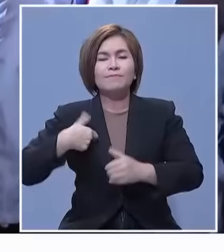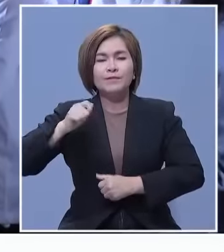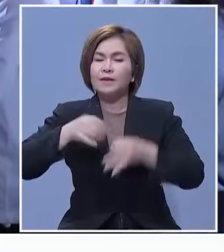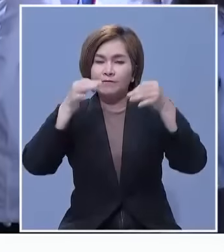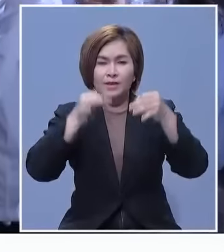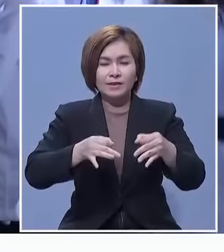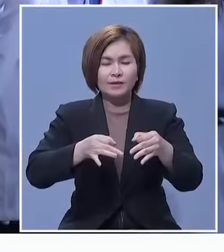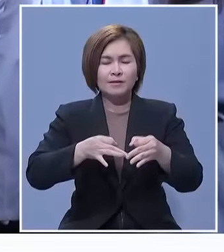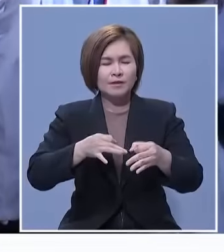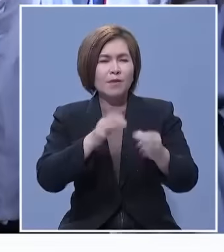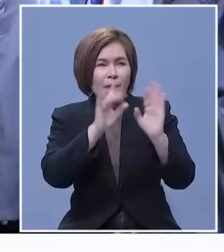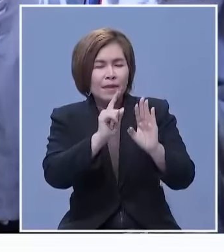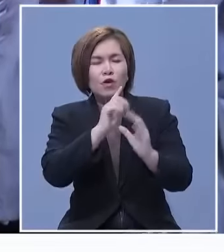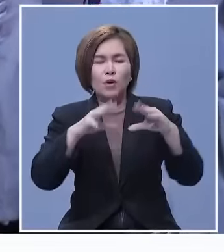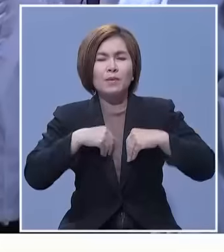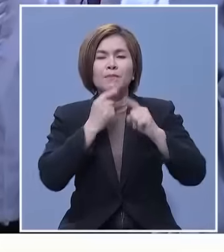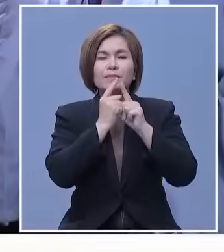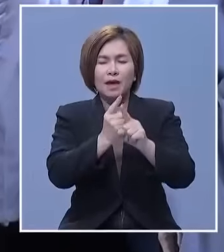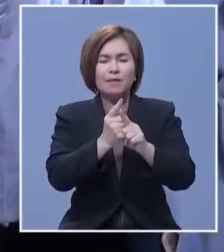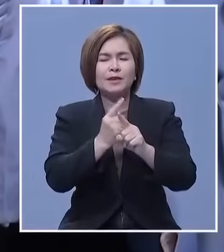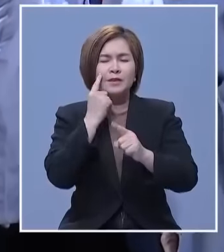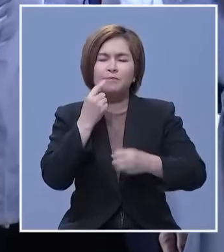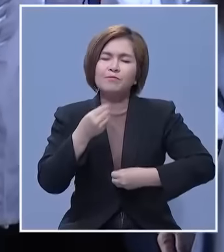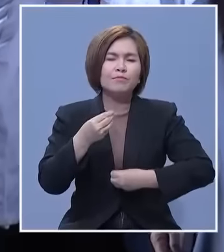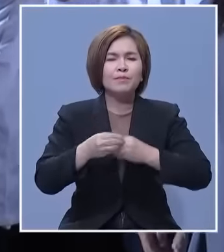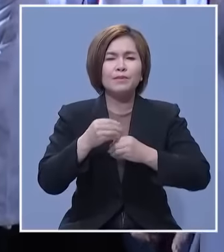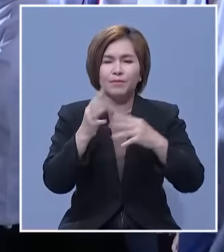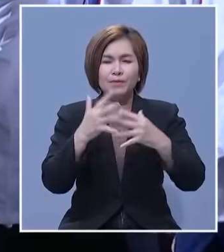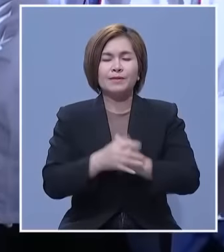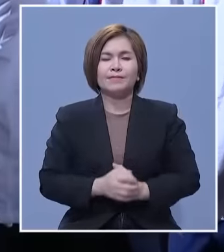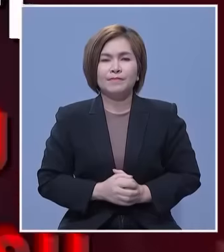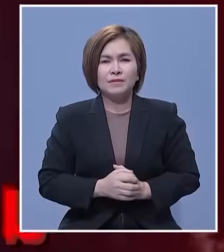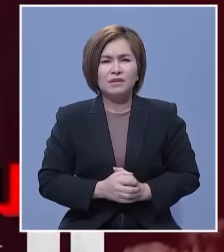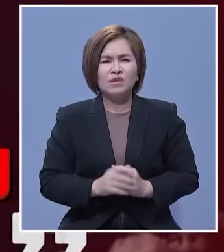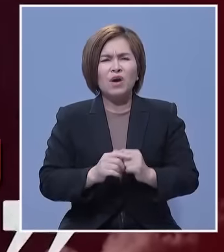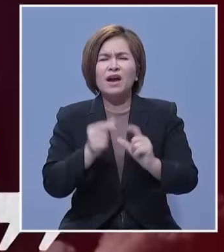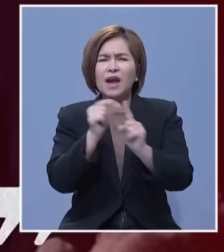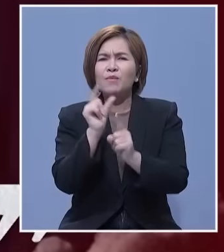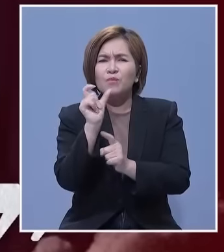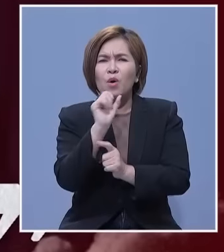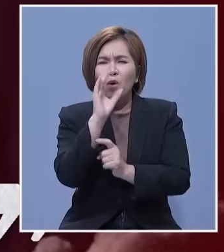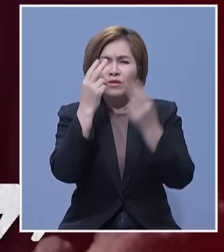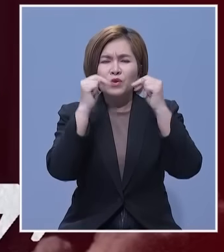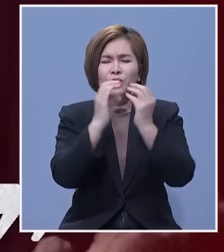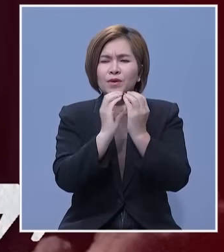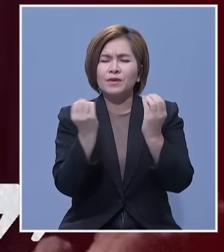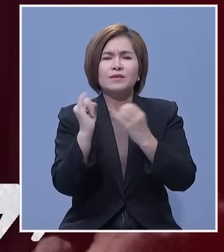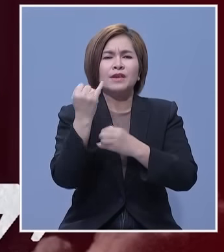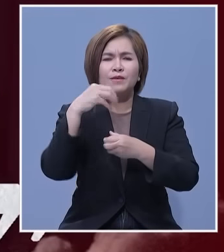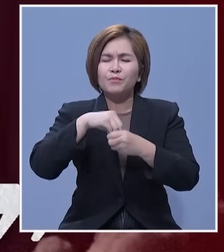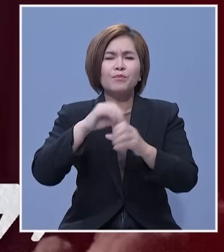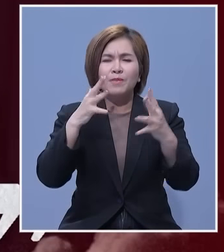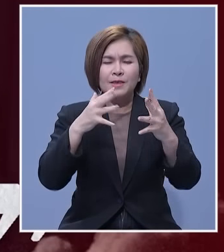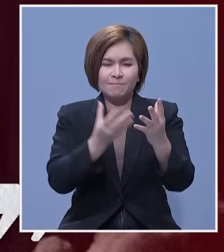ต่สิ่งหนึ่งที่คุณเศรษฐาบอกว่าเสียใจก็คือที่ถูกตรีตาว่าเป็นนายกที่ไม่มีจริยธรร ม ยืนยันว่าตัวเองไม่ใช่คนอย่าง